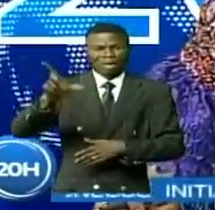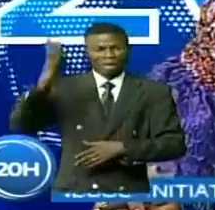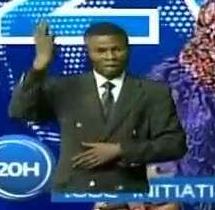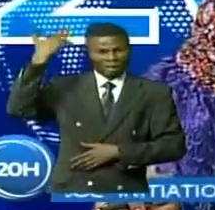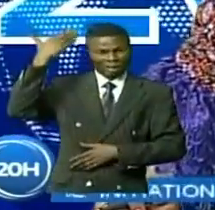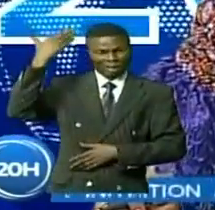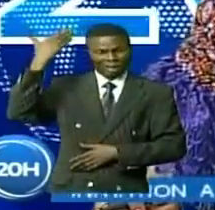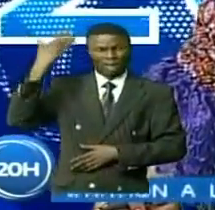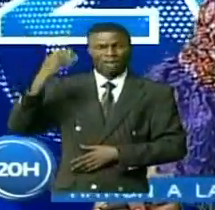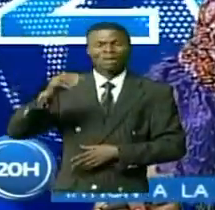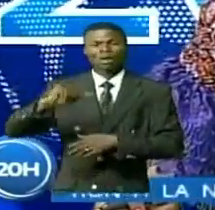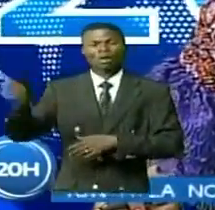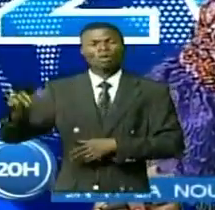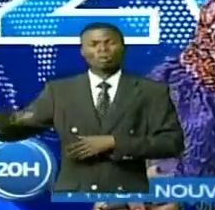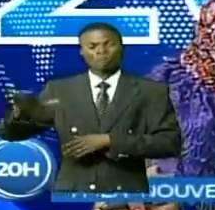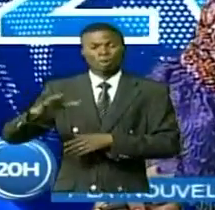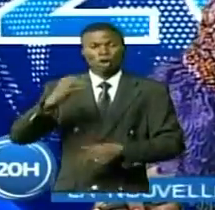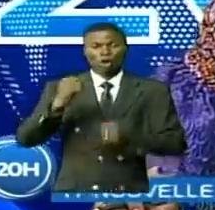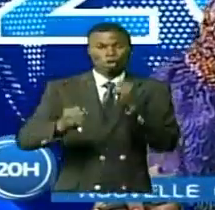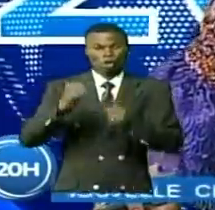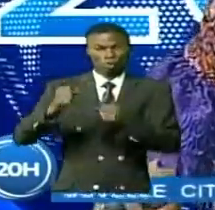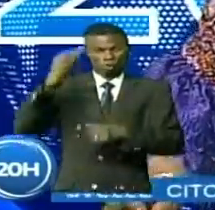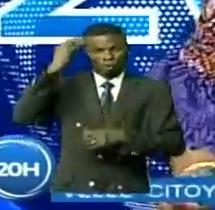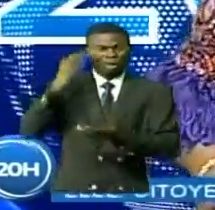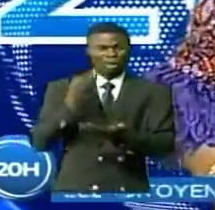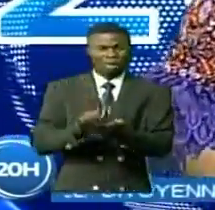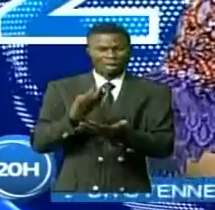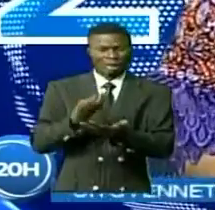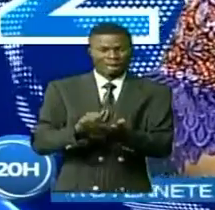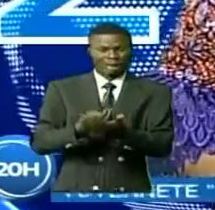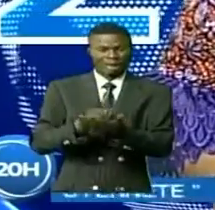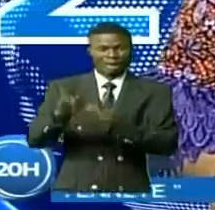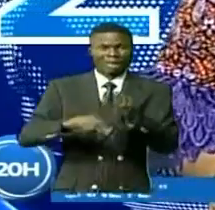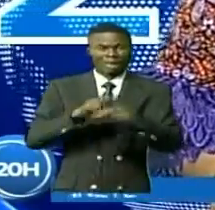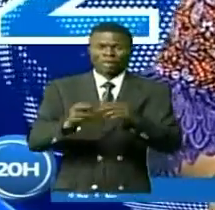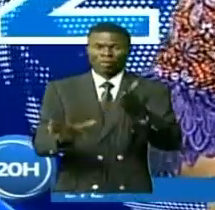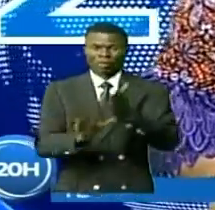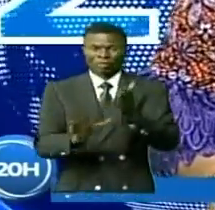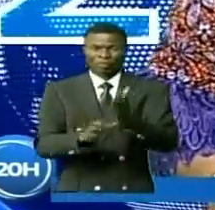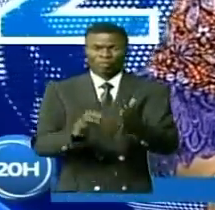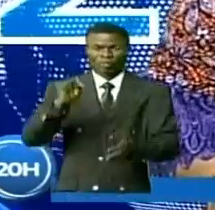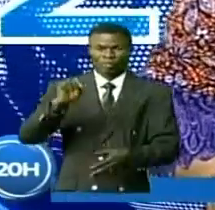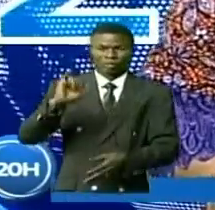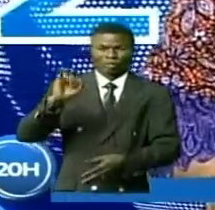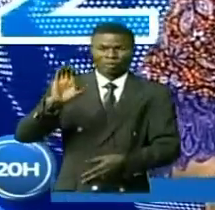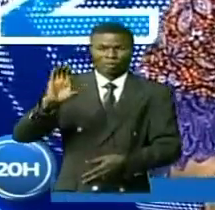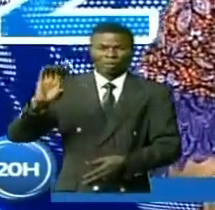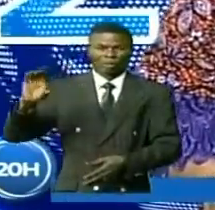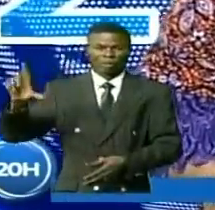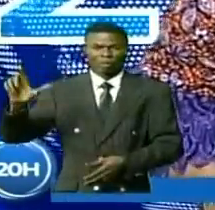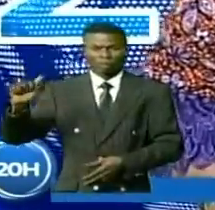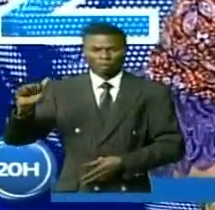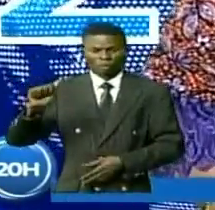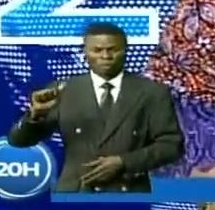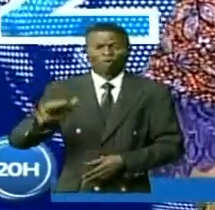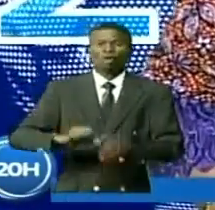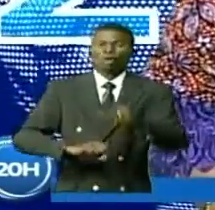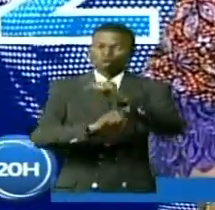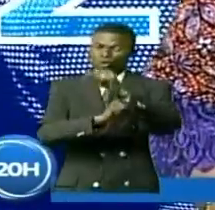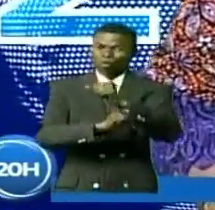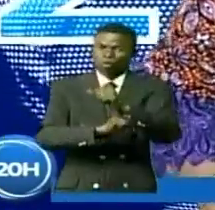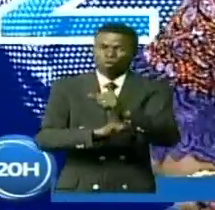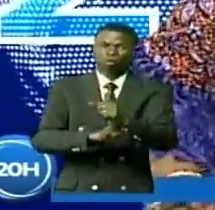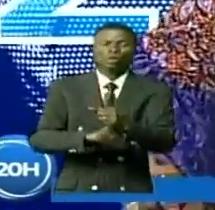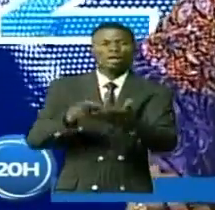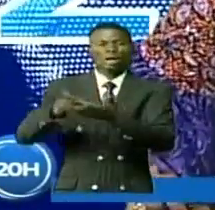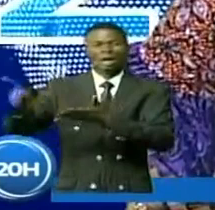d'autres cieux. Ces efforts fournis par le ministre de l'Économie nationale intérimaire, Nicolas Kazadi, visent à maintenir le pouvoir d'achat de la